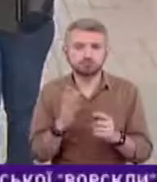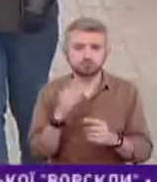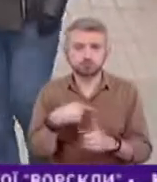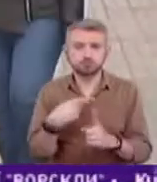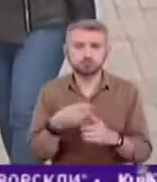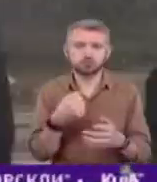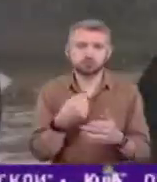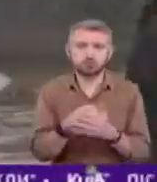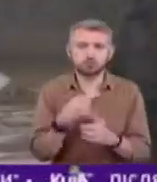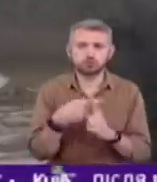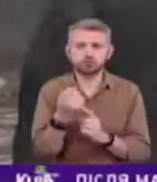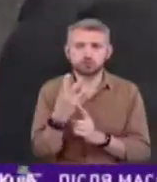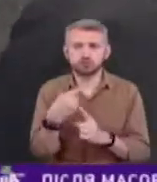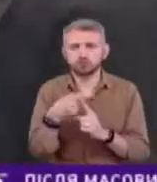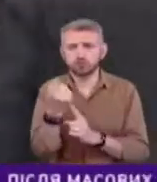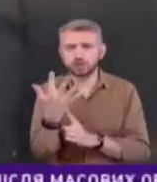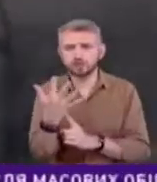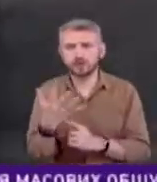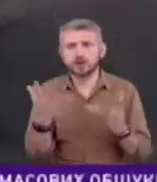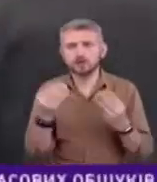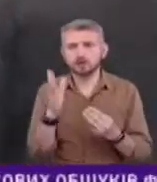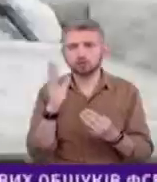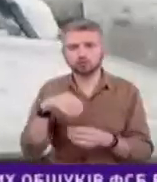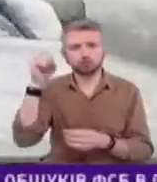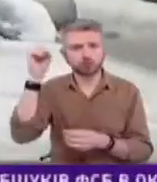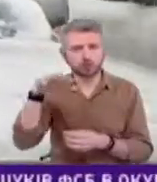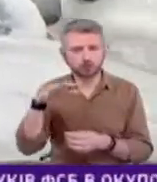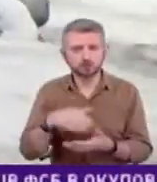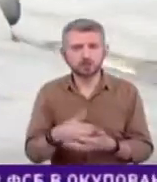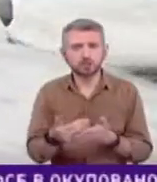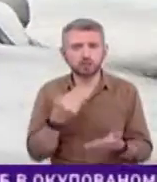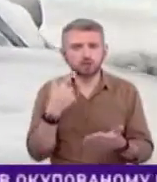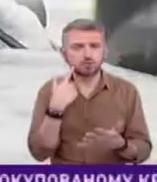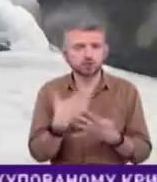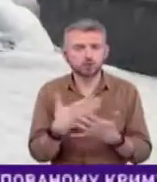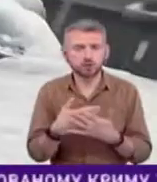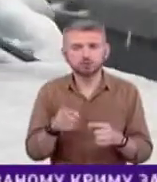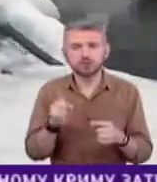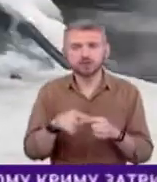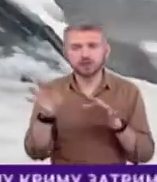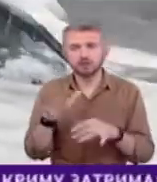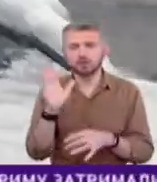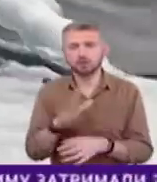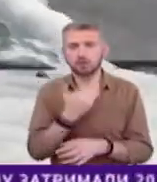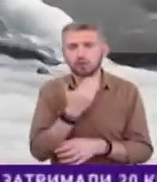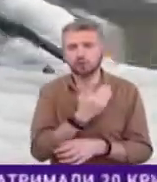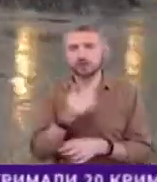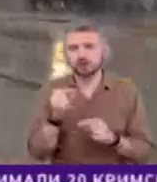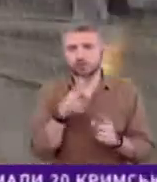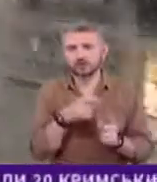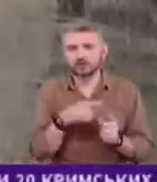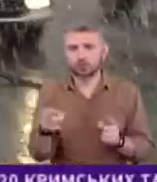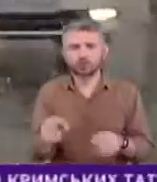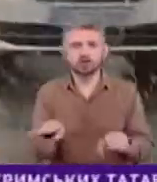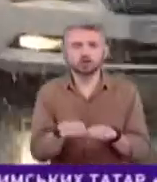до 14-15 градусів, а дні будуть сонячними. За попередніми прогнозами, цей сніг був останнім цього сезону.